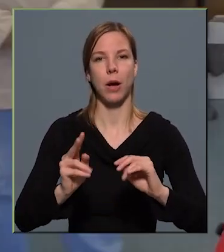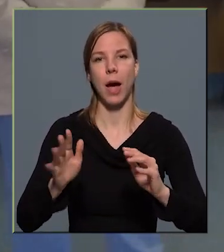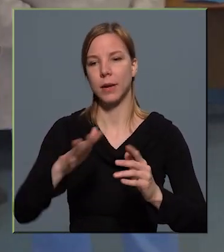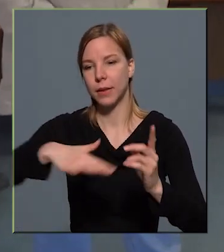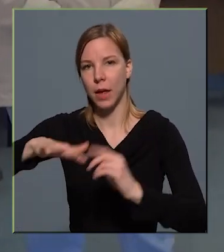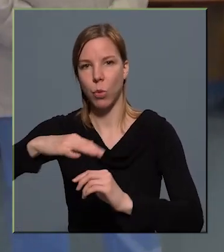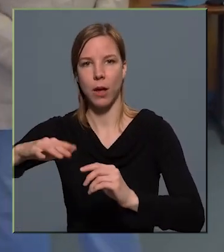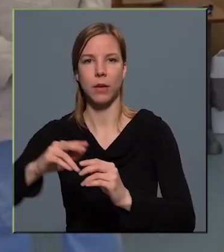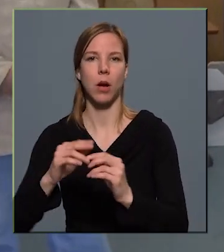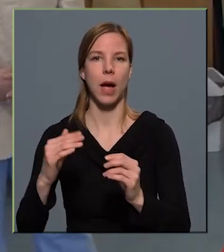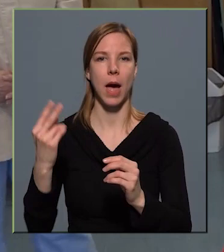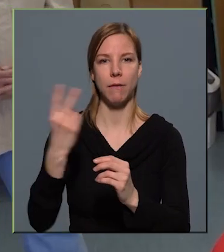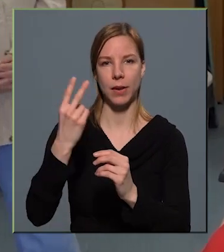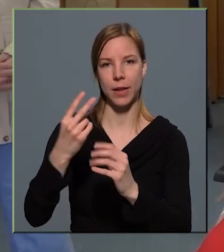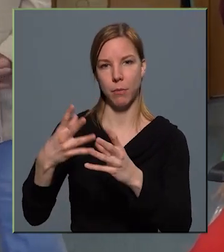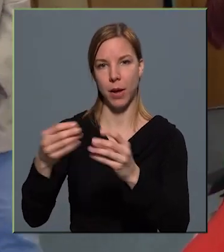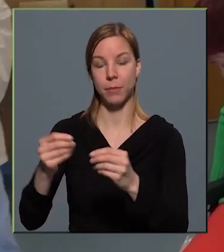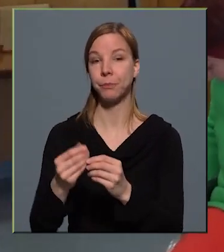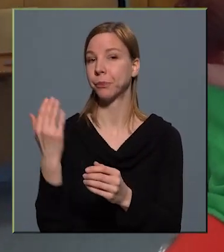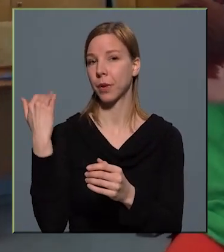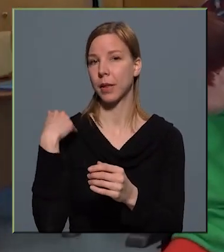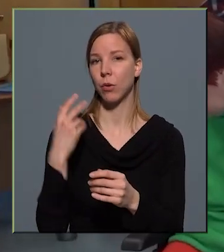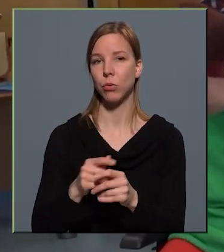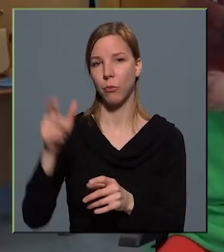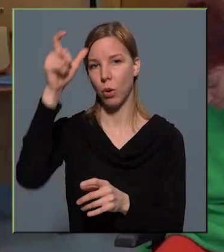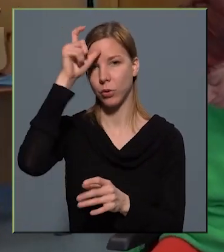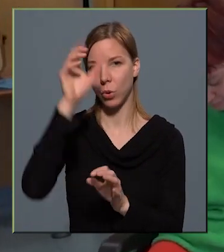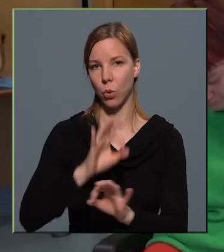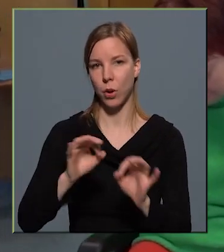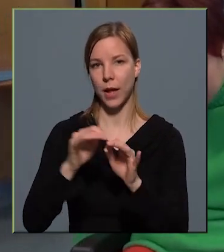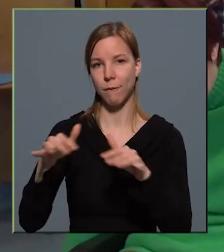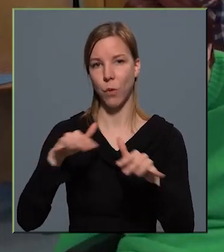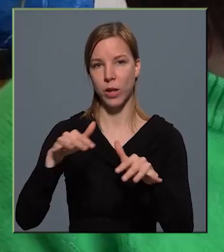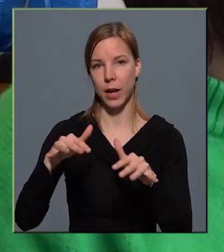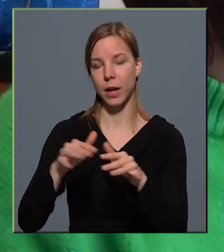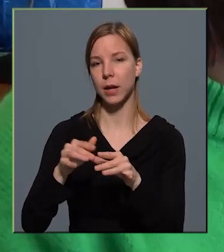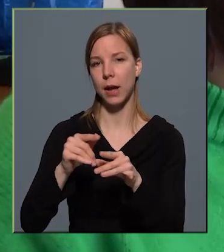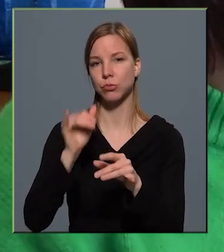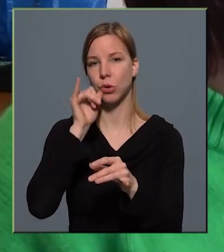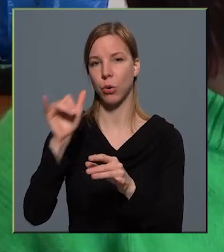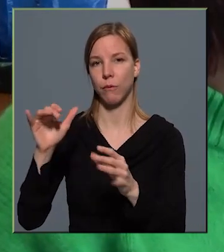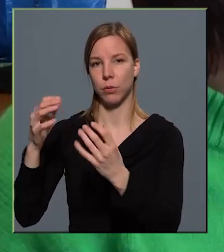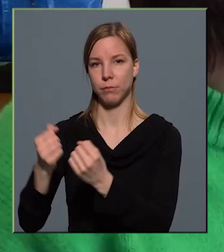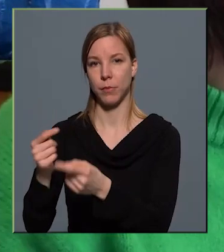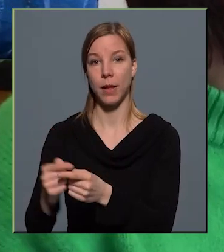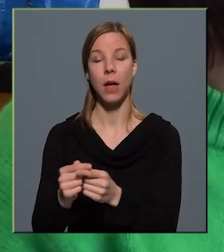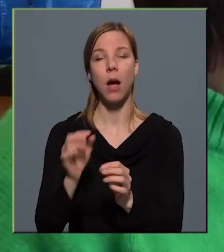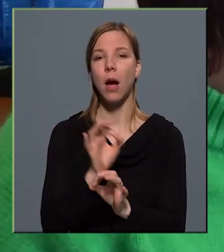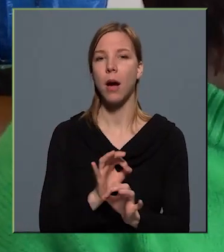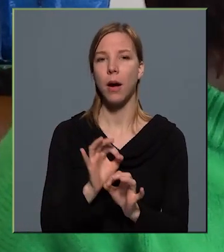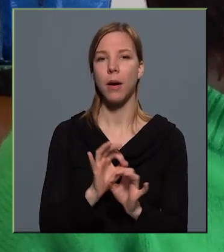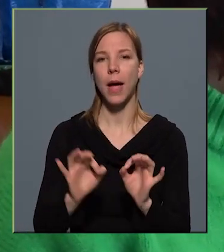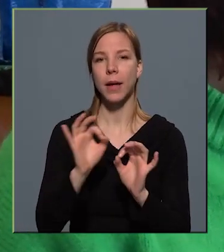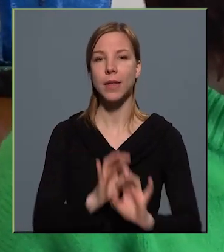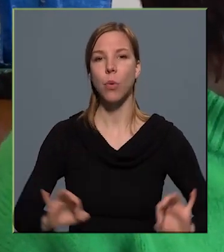vízben. Legutóbbi mentésük a törökországi földrengések idején történt. Ekkor ismerte meg őket az egész ország, és a